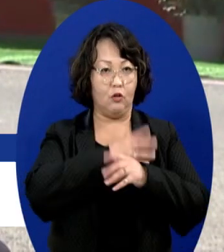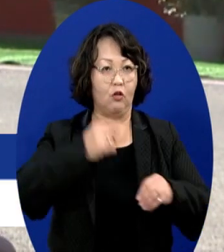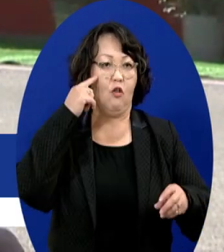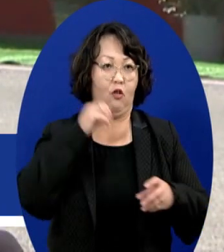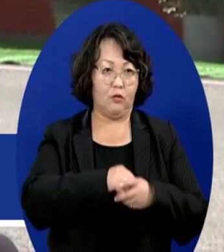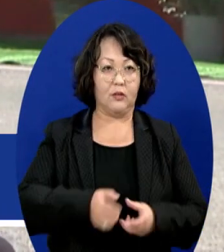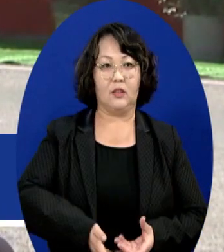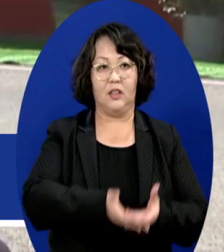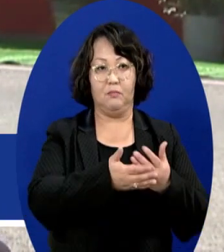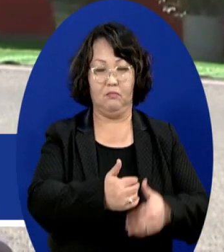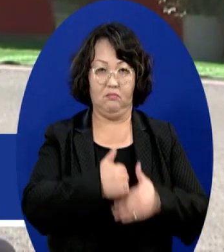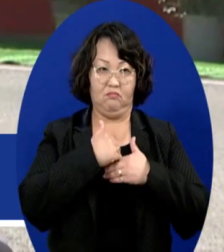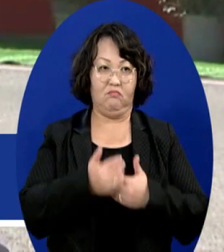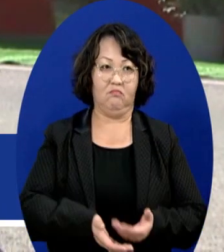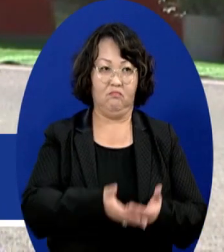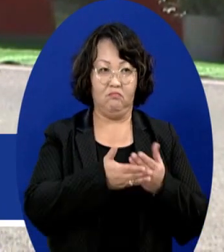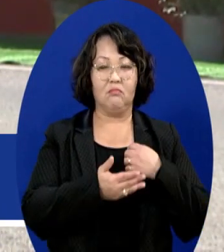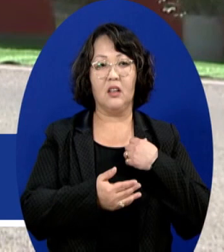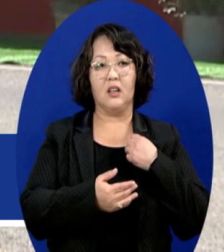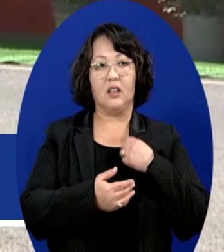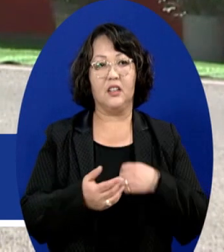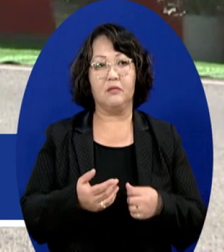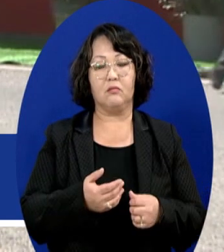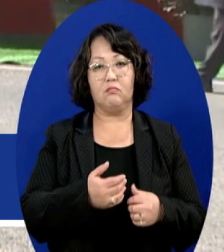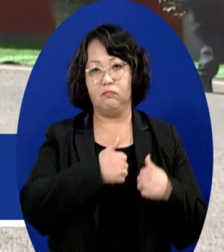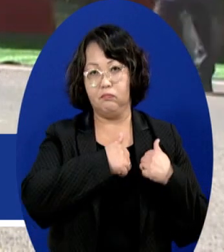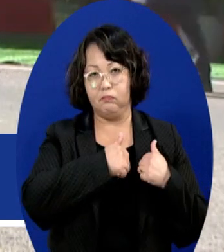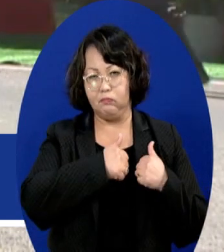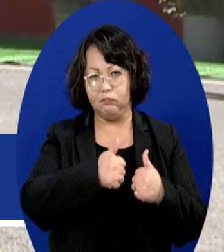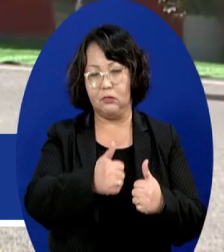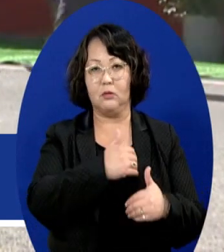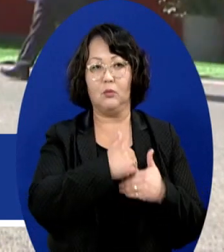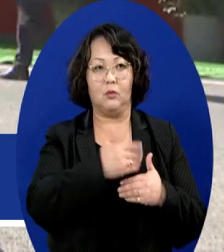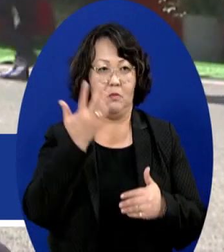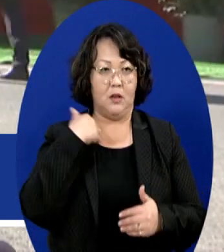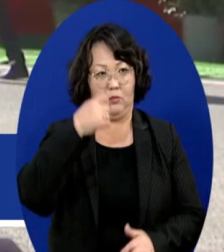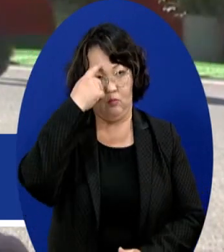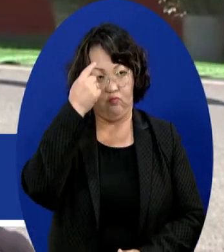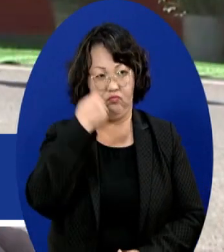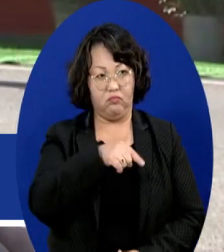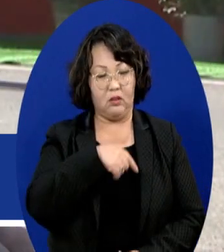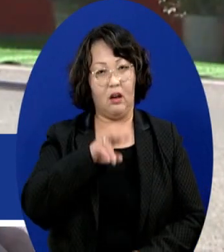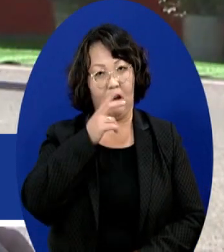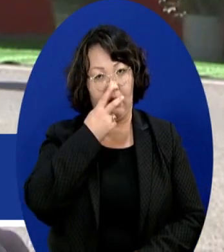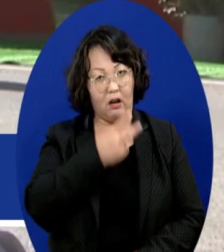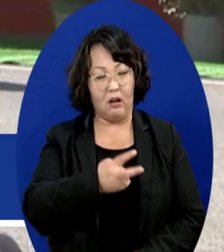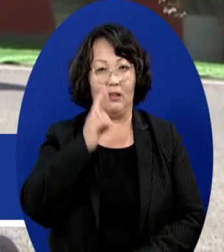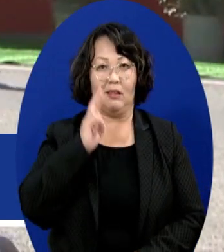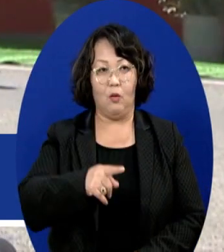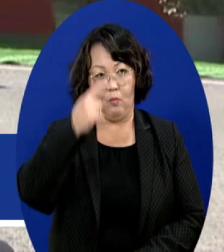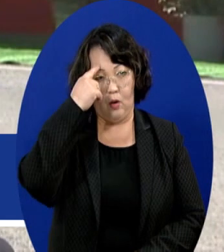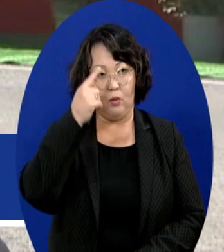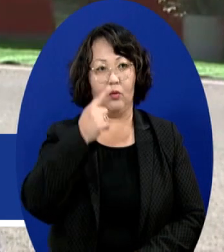харилцсан тусалж одоо ирсэн явдал бол яг Монголын